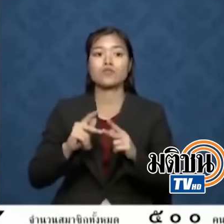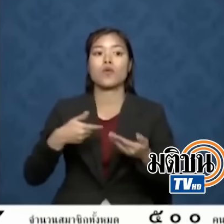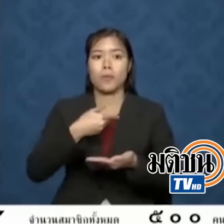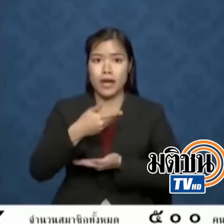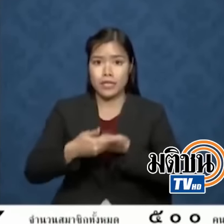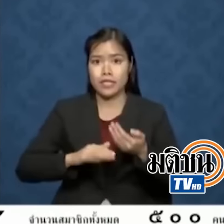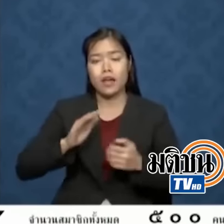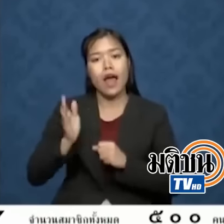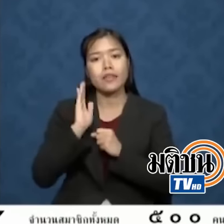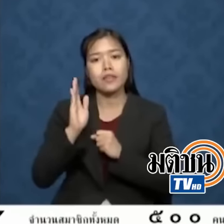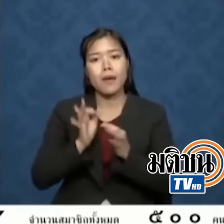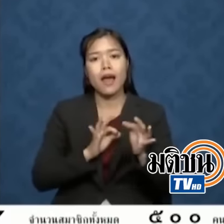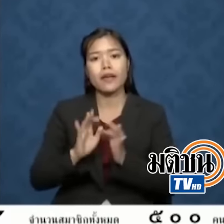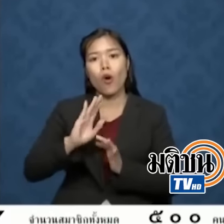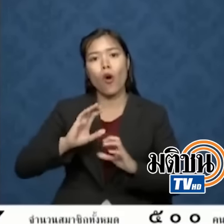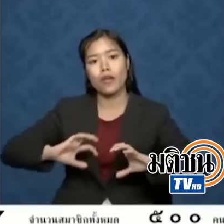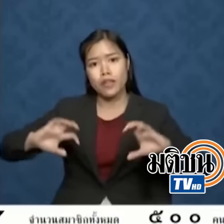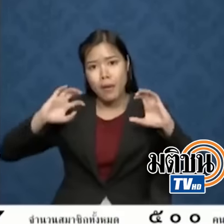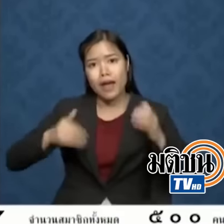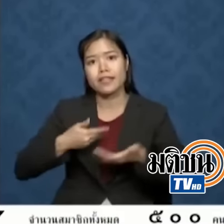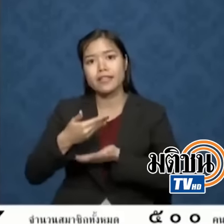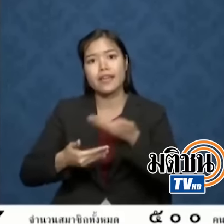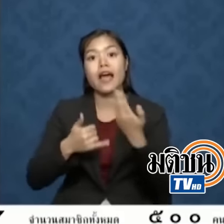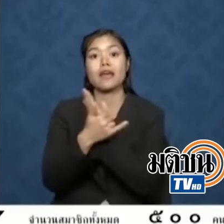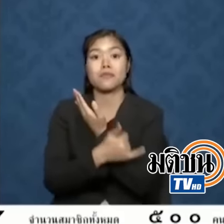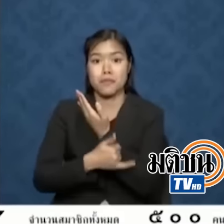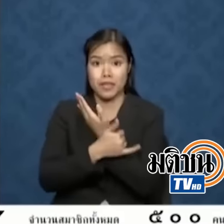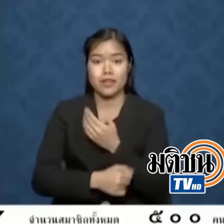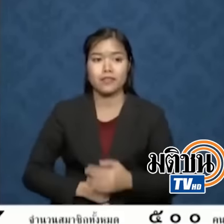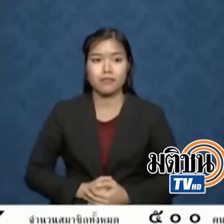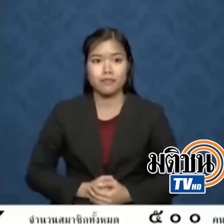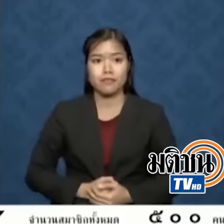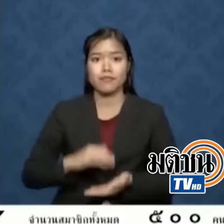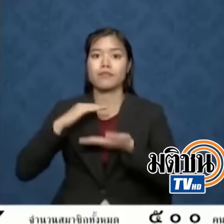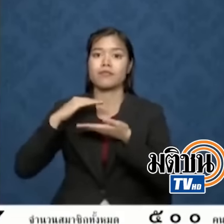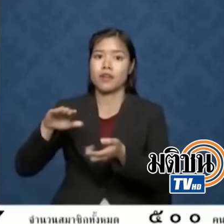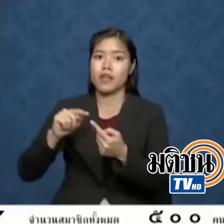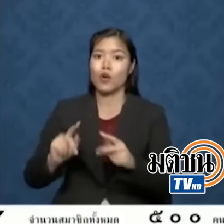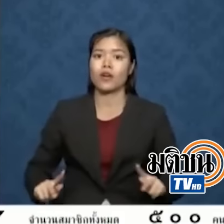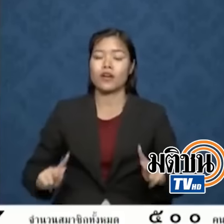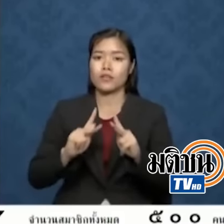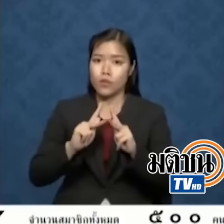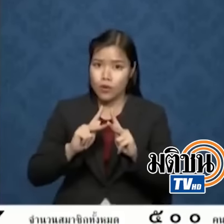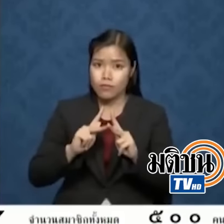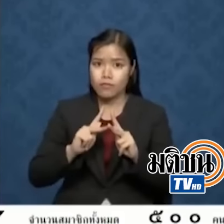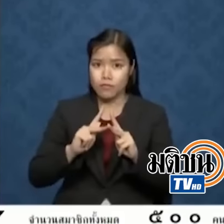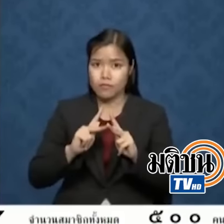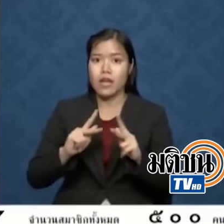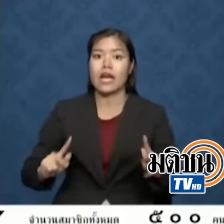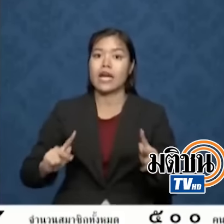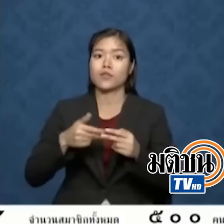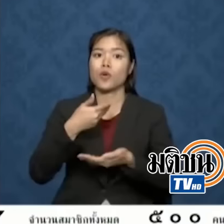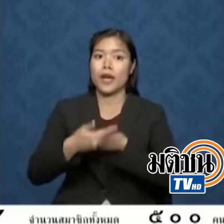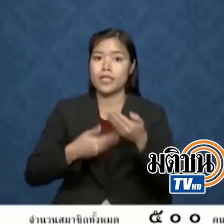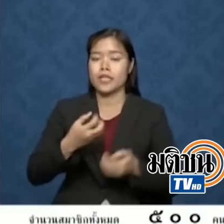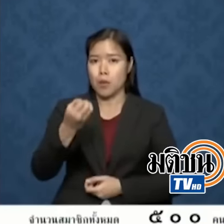ออกแล้วก็การค้าระหว่างประเทศนะครับรูปนี้เลยครับท่านรัฐมนตรีว่าการกระทรวงพาณิชย์เคลมว่าเป็นผลงานของรัฐบาลในช่ว